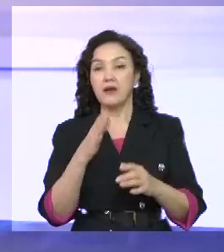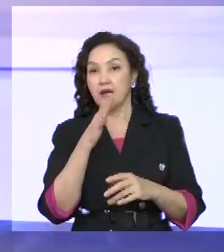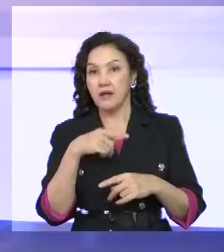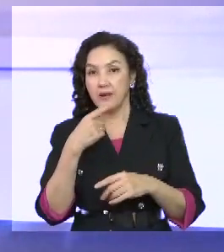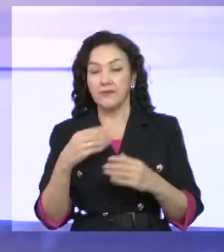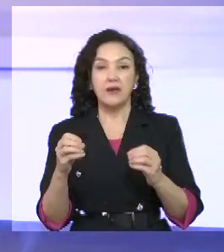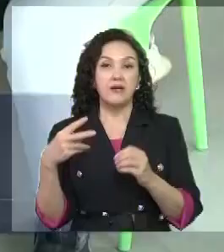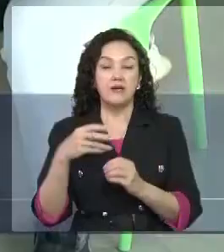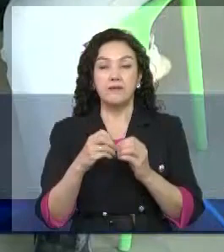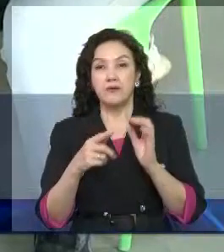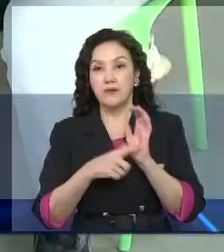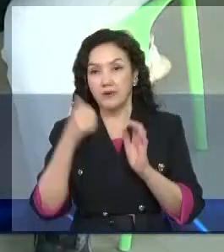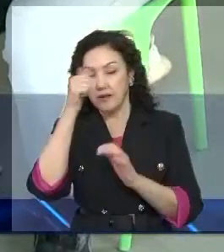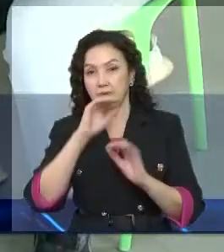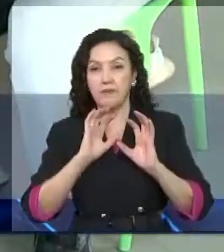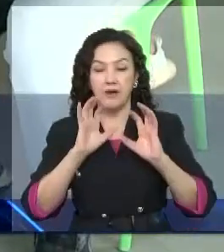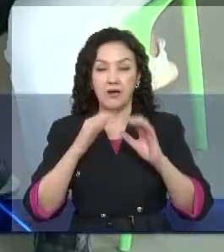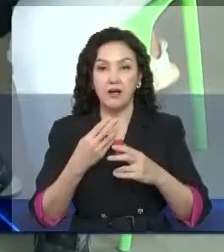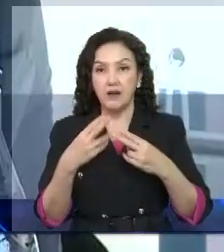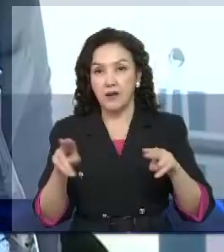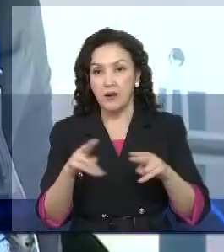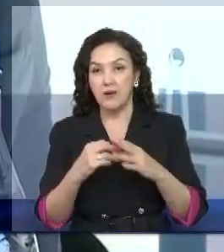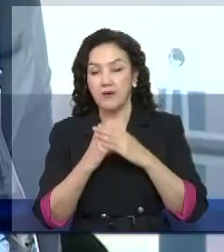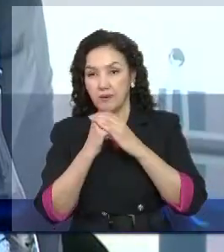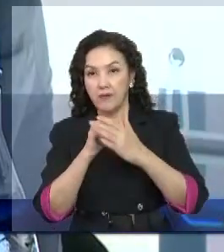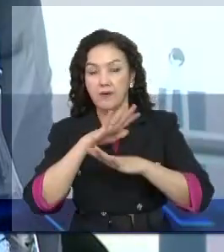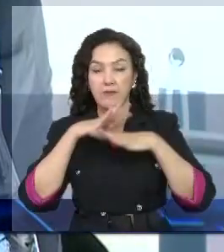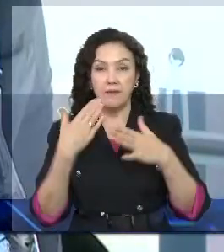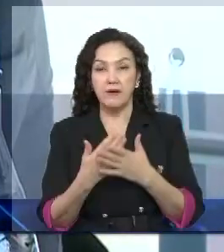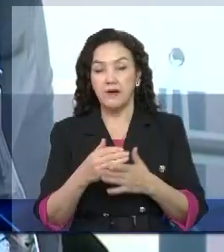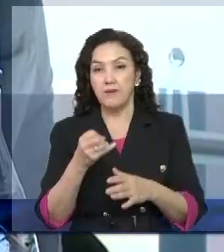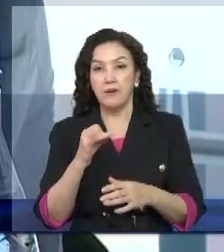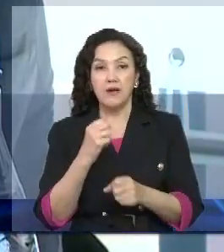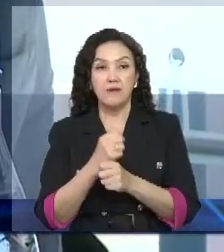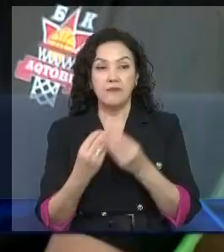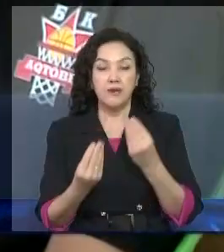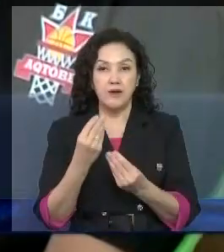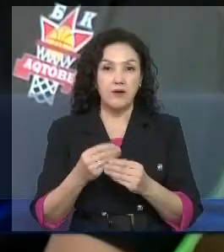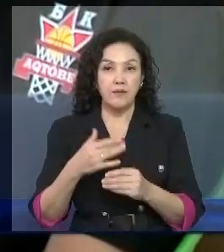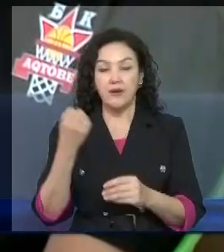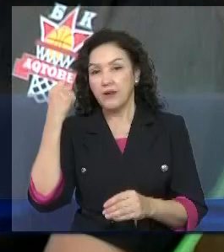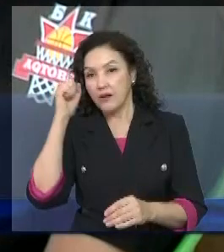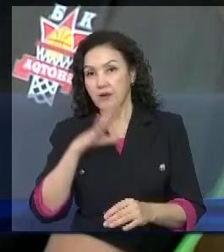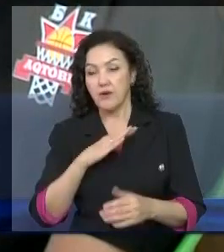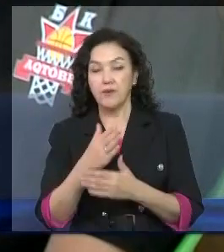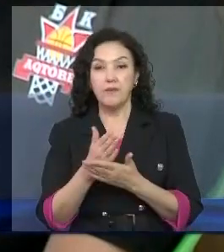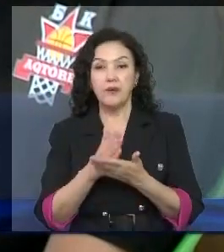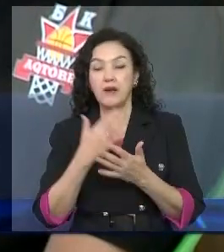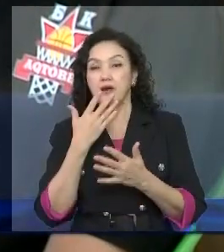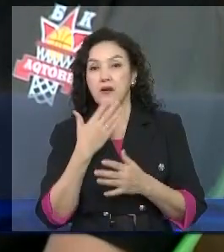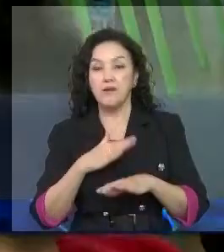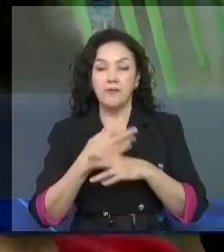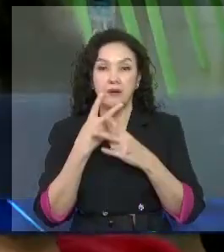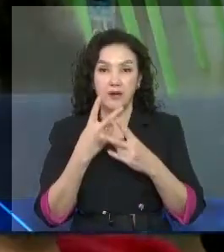айтылды. 2017 жылы құрылған баскетболшылар клубының жетістігі көп. Өткен маусымда клуб ойыншылары жоғары лиганың чемпионы атанып, ұлттық лигада өнер